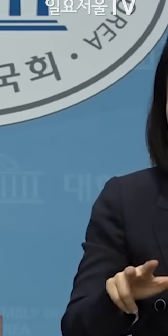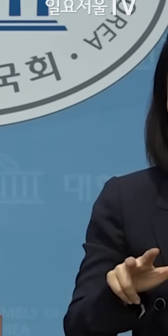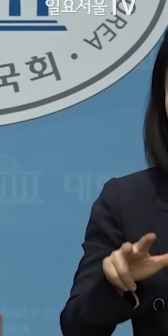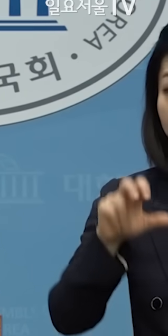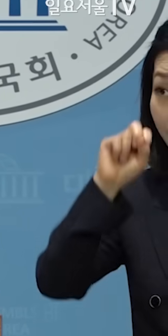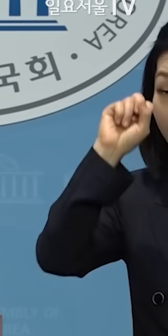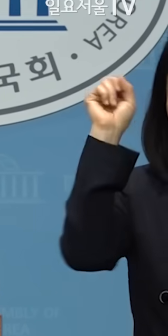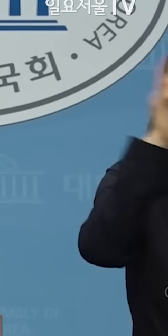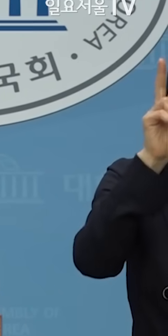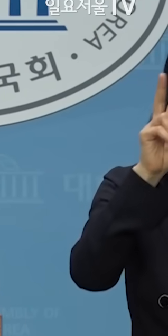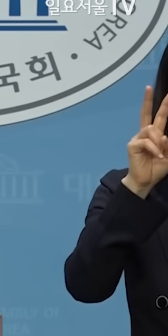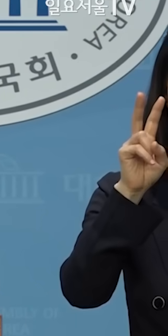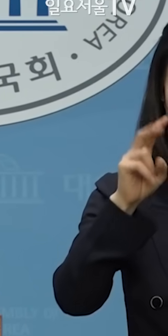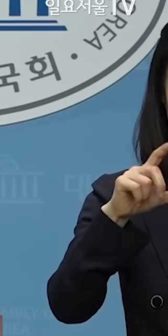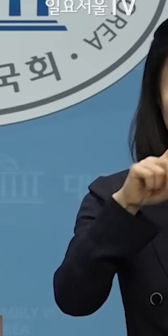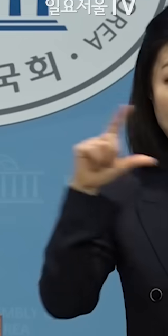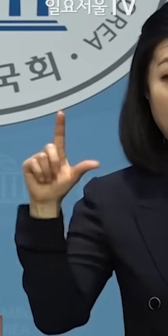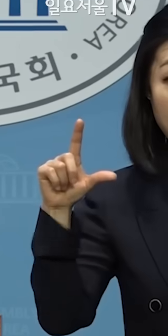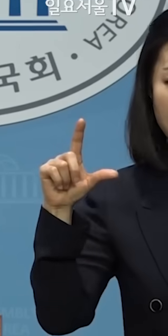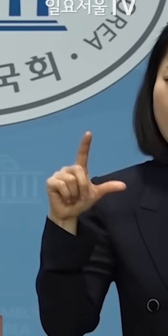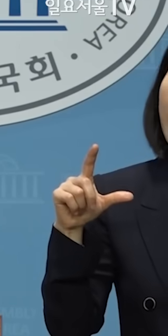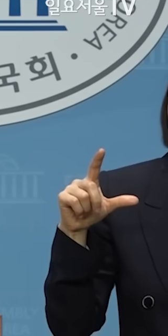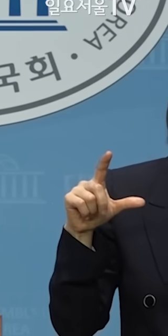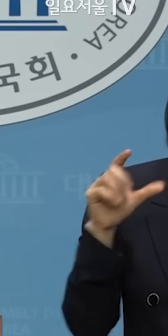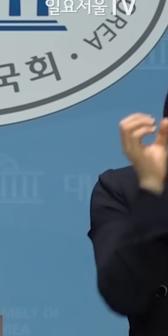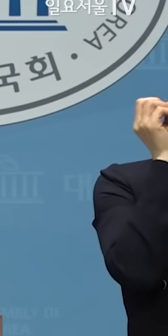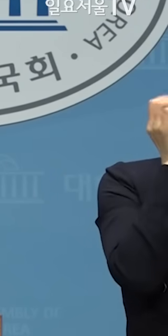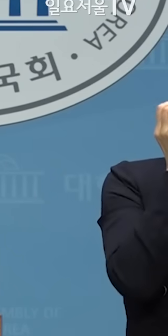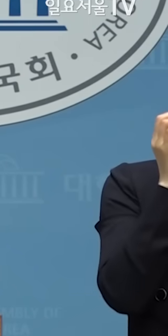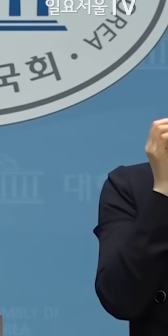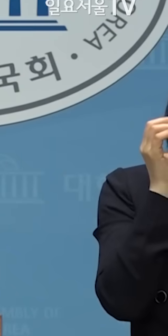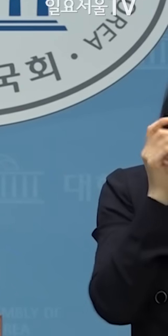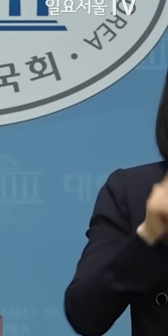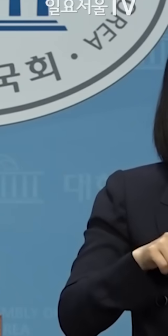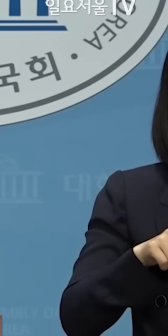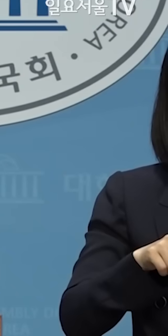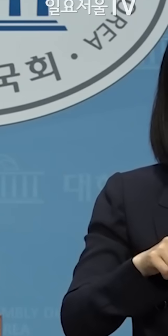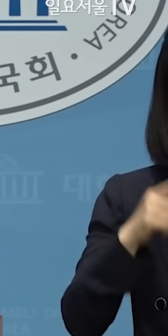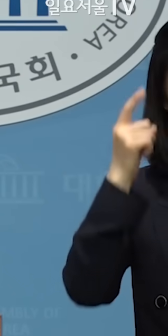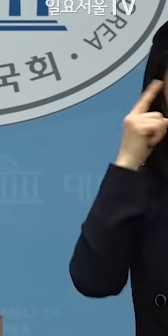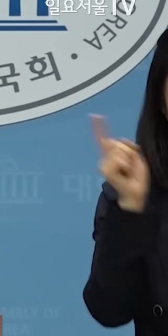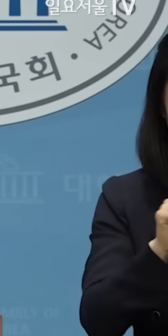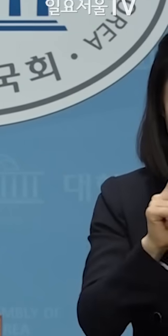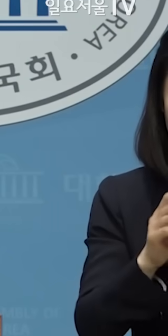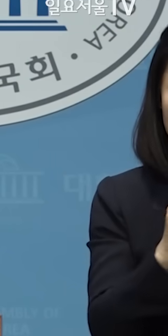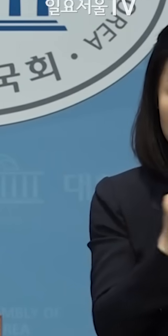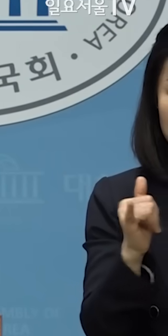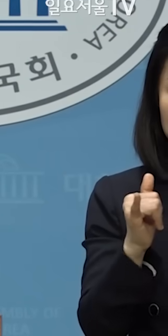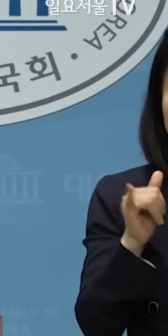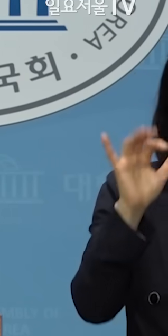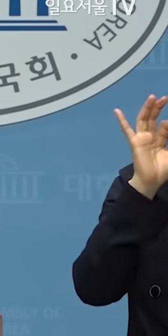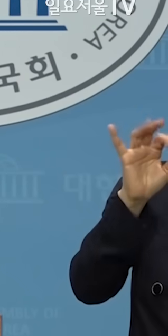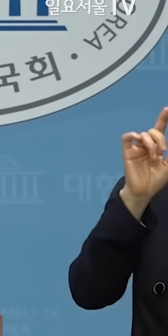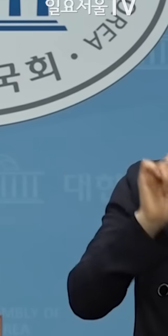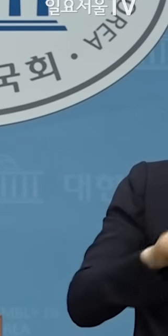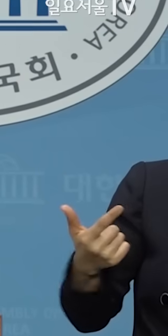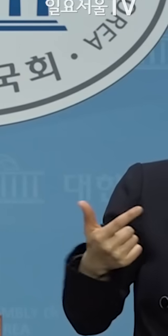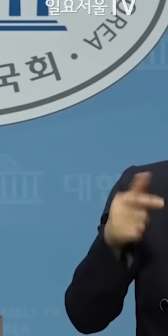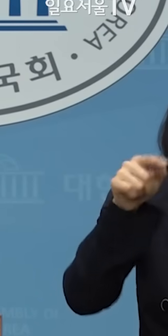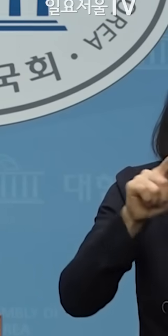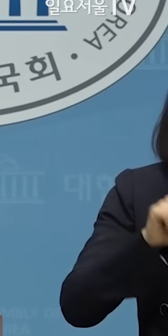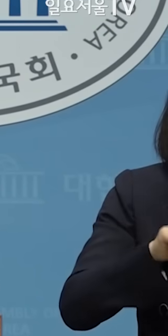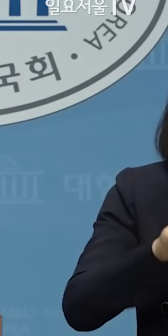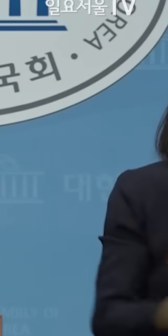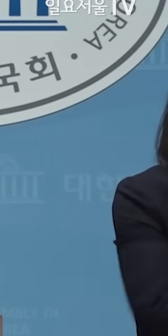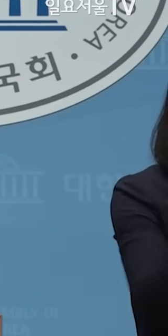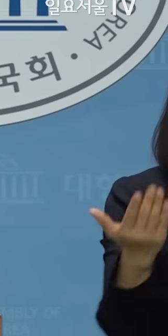돌풍을 일으키고 있는 현상을 단순한 이상 현상으로 바라보지 마십시오 국민 눈높이에 맞지 않았던 점들을 객관적으로